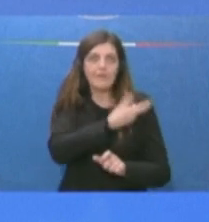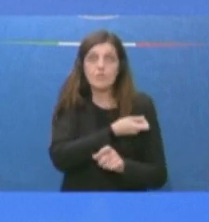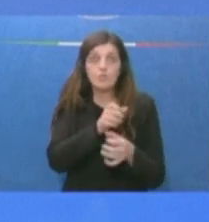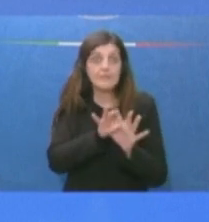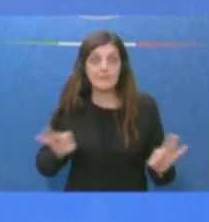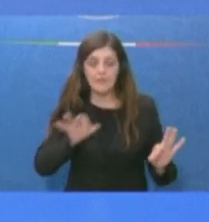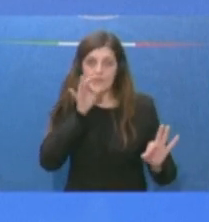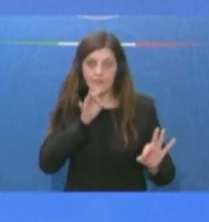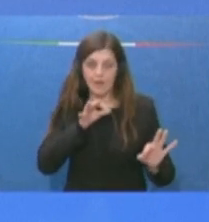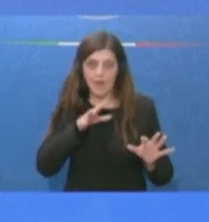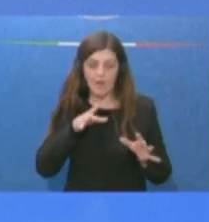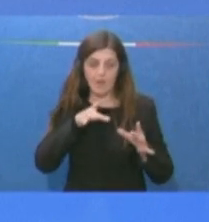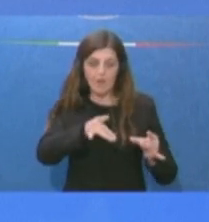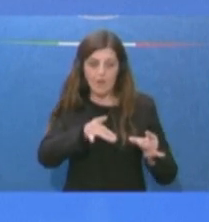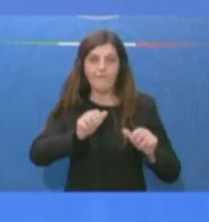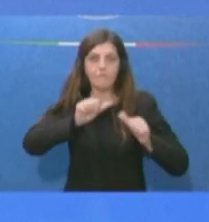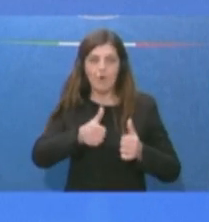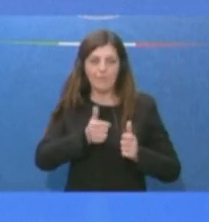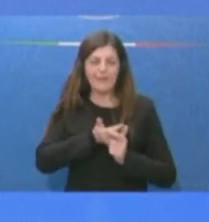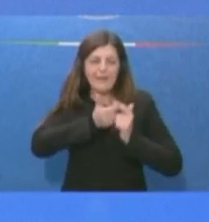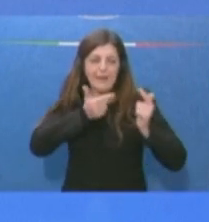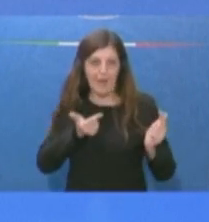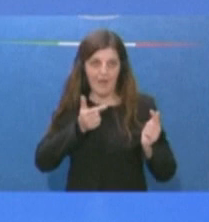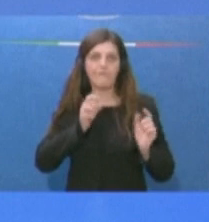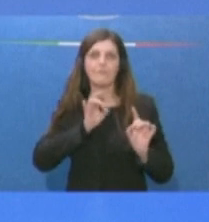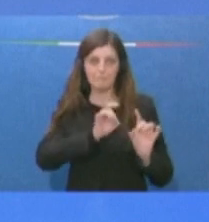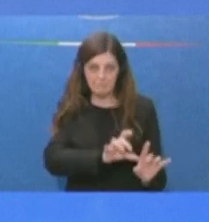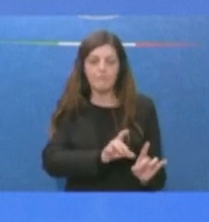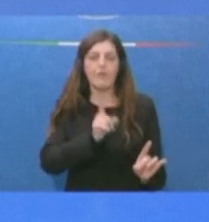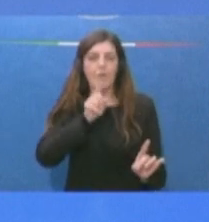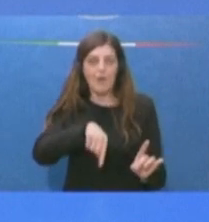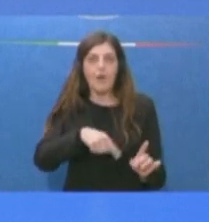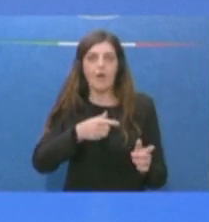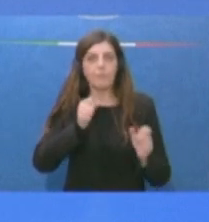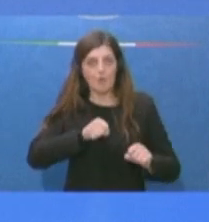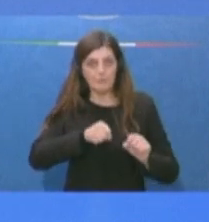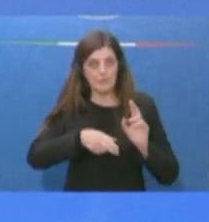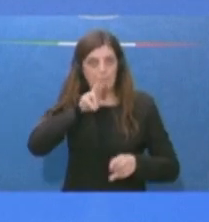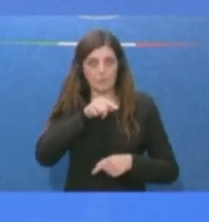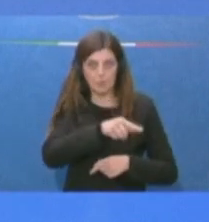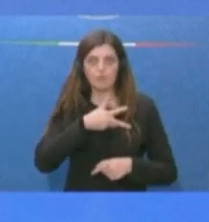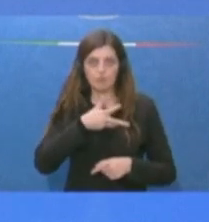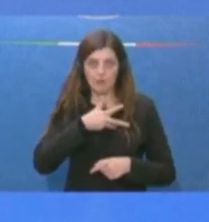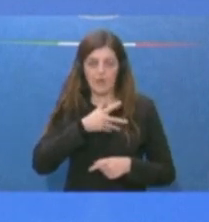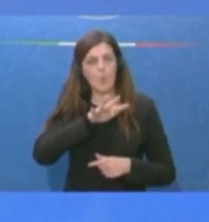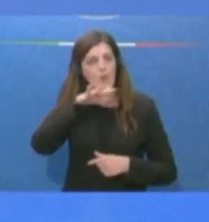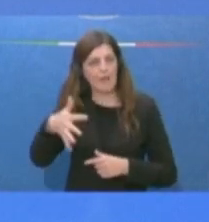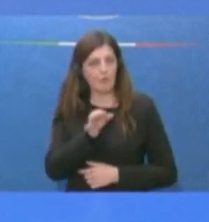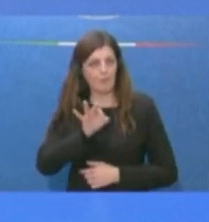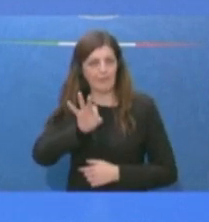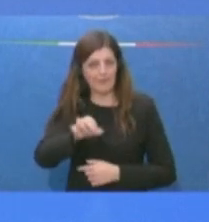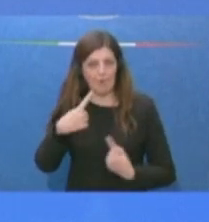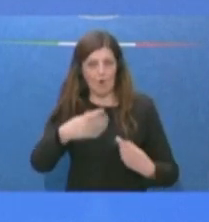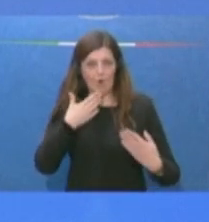impfte menschen haben ein höheres risiko symptomatisch zu erkranken oder schwere formen der krankheit zu entwickeln eines der ziele dieser pressekonferenz